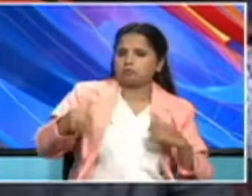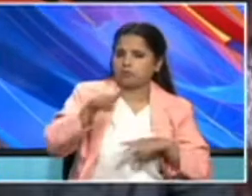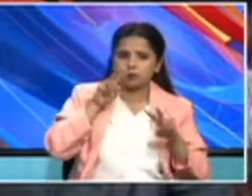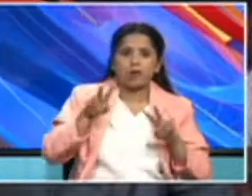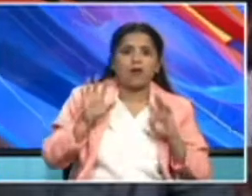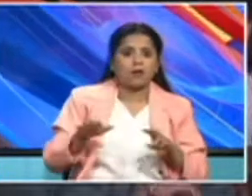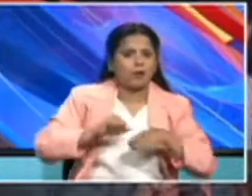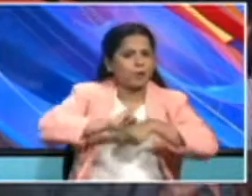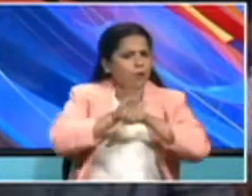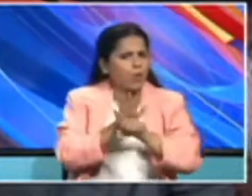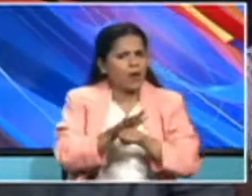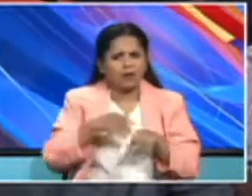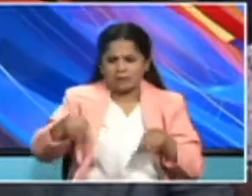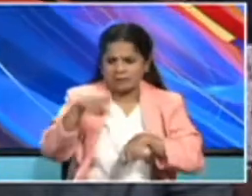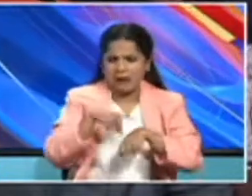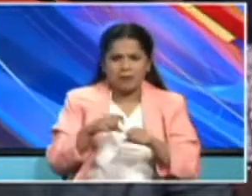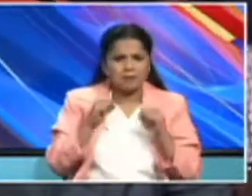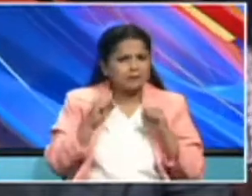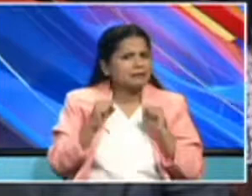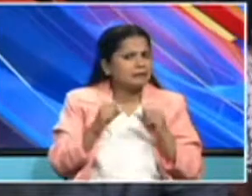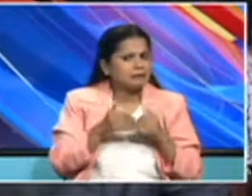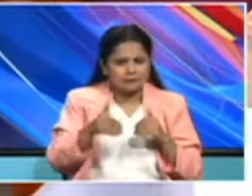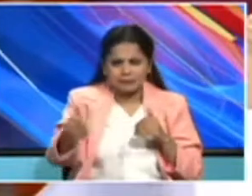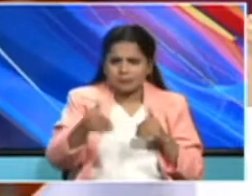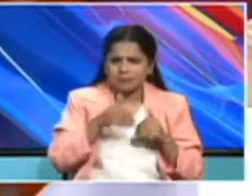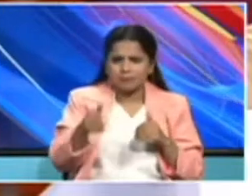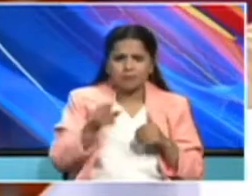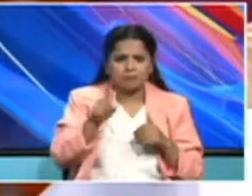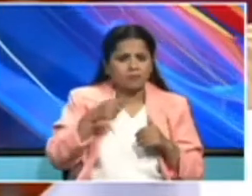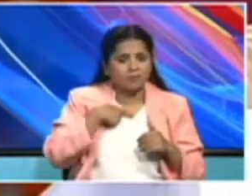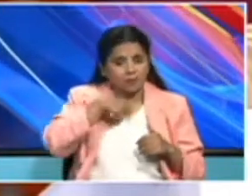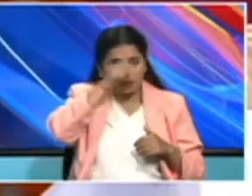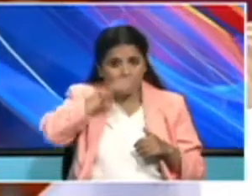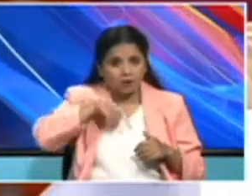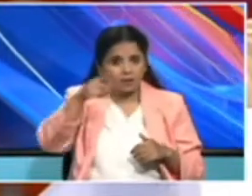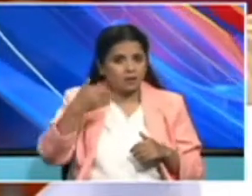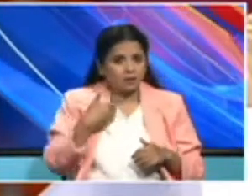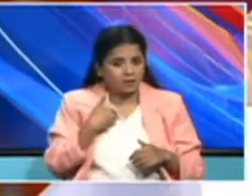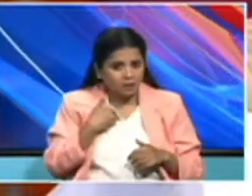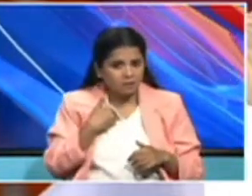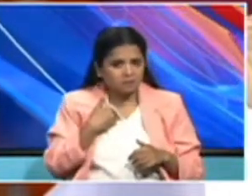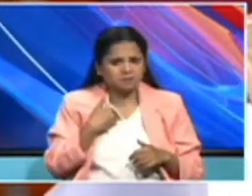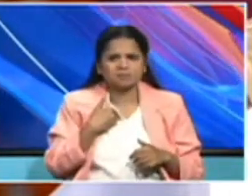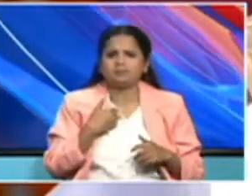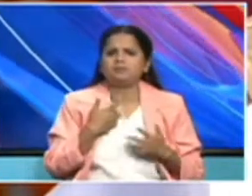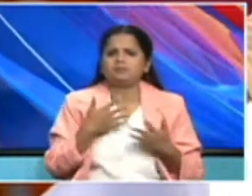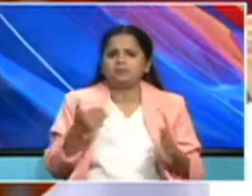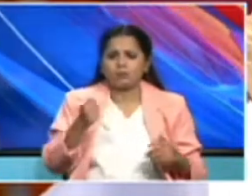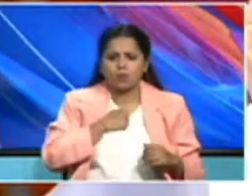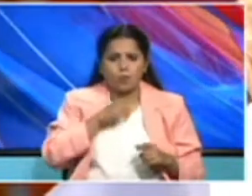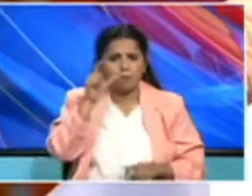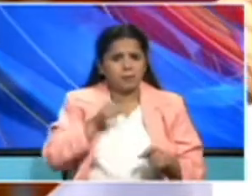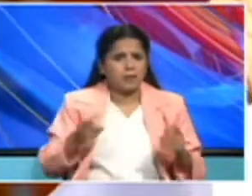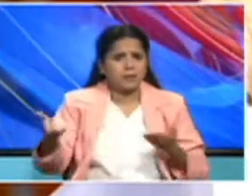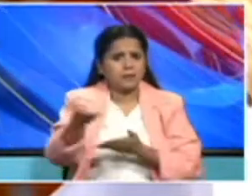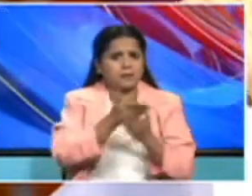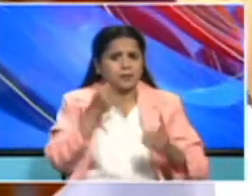कोरोना के कठिन समय में भी देश ने अपने खिलाड़ियों का